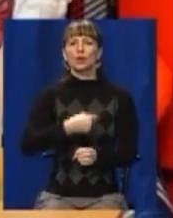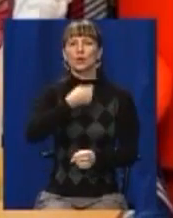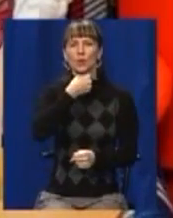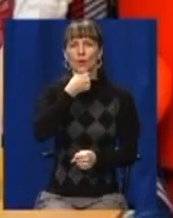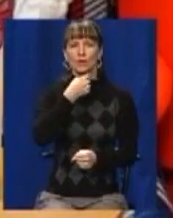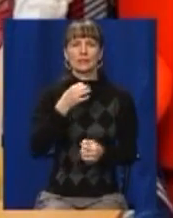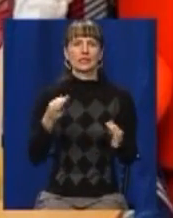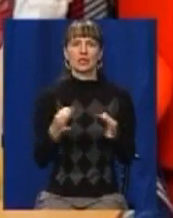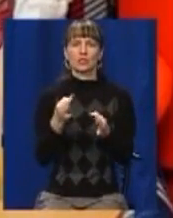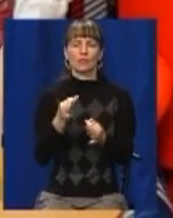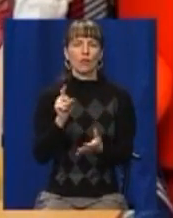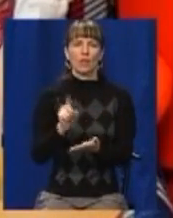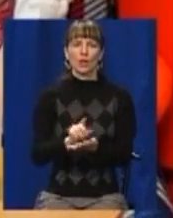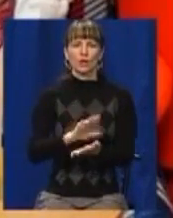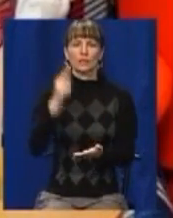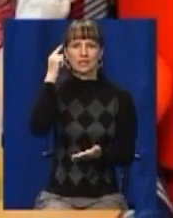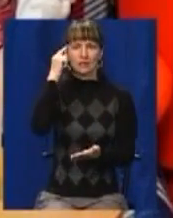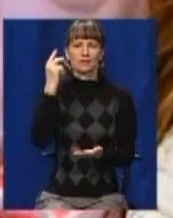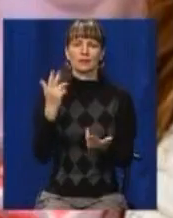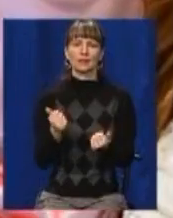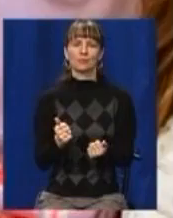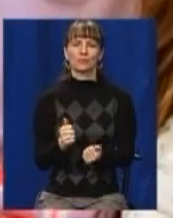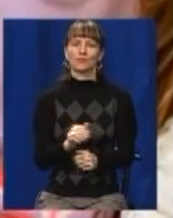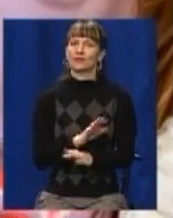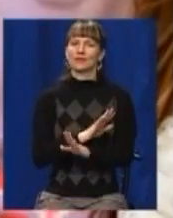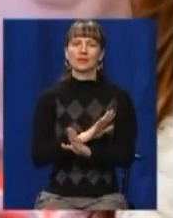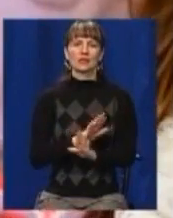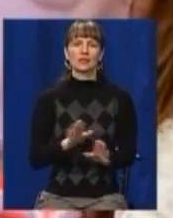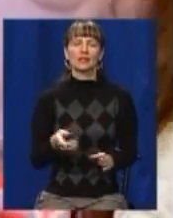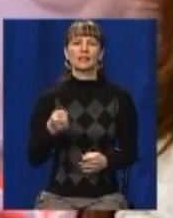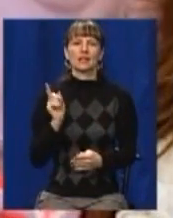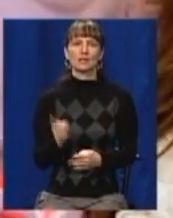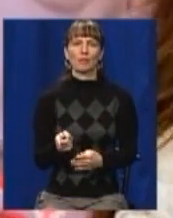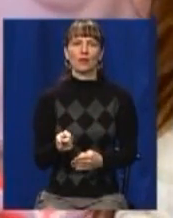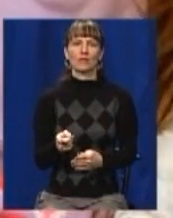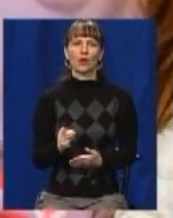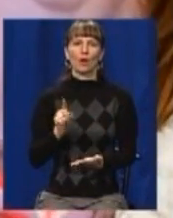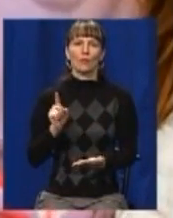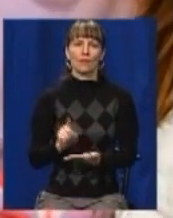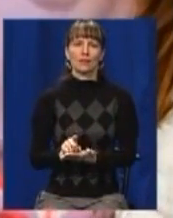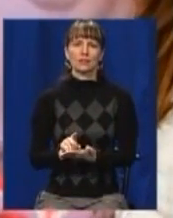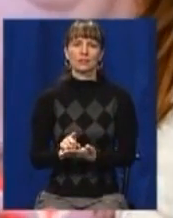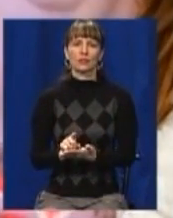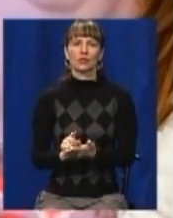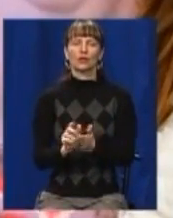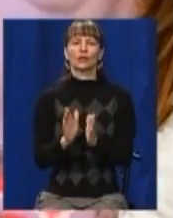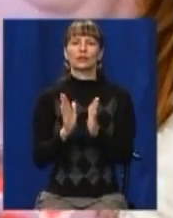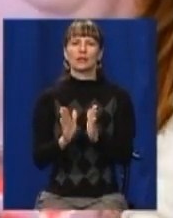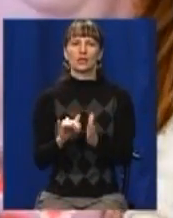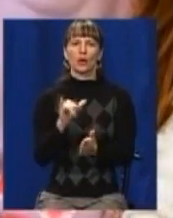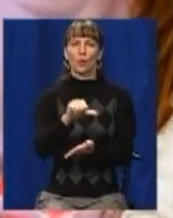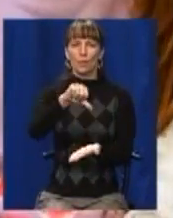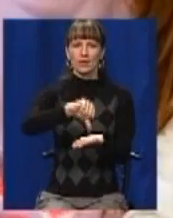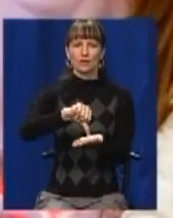про це нічого не мають знати, правильно? Так. Ні, ну насправді обов'язково тільки у